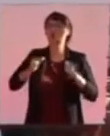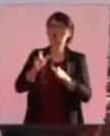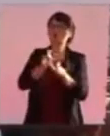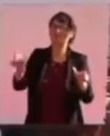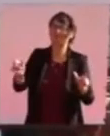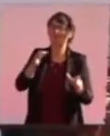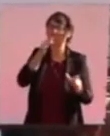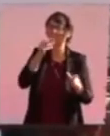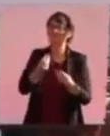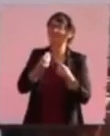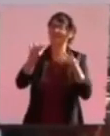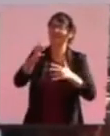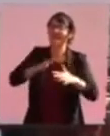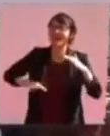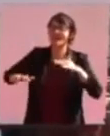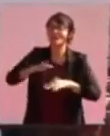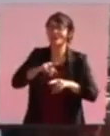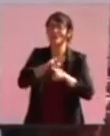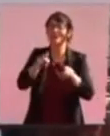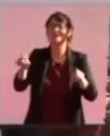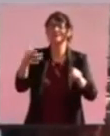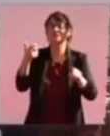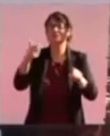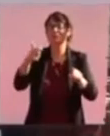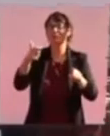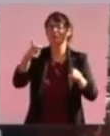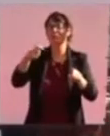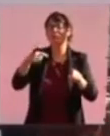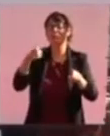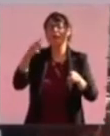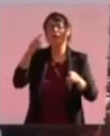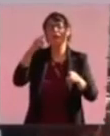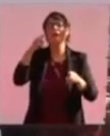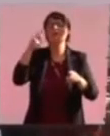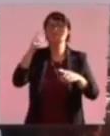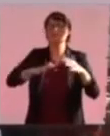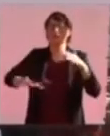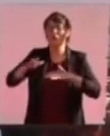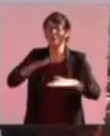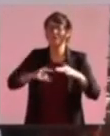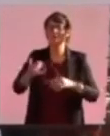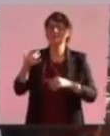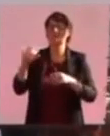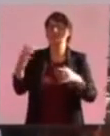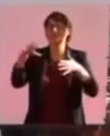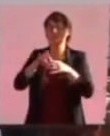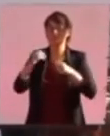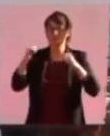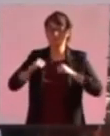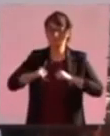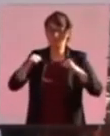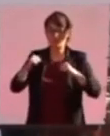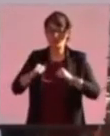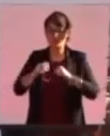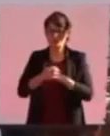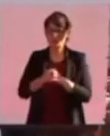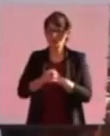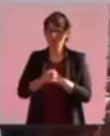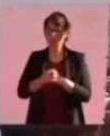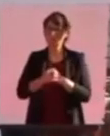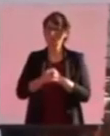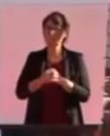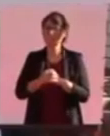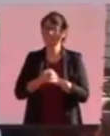è molto importante ma non è sempre chiara e univoca anzi spesso si sovrappone tra enti di diversa appartenenza